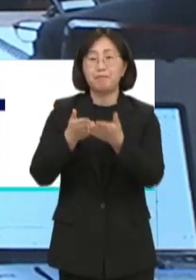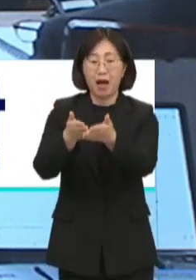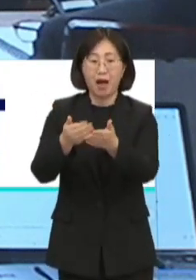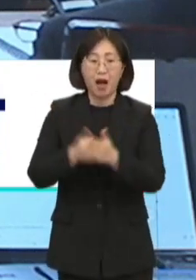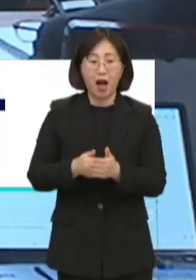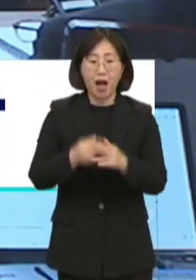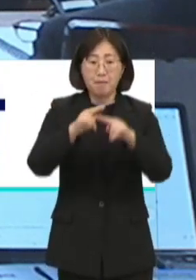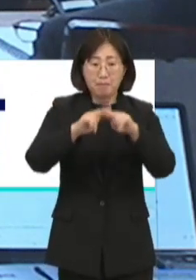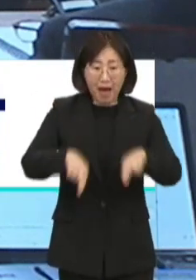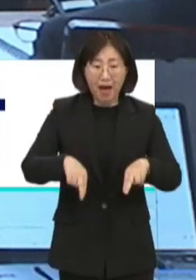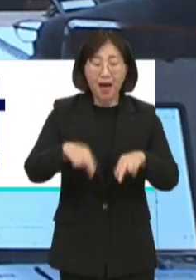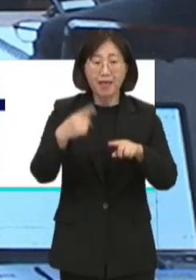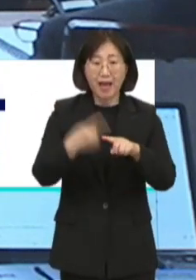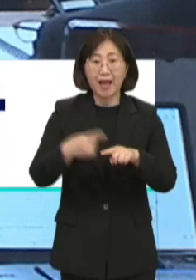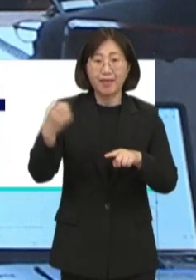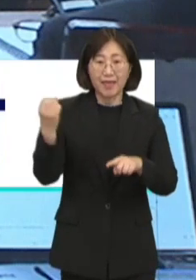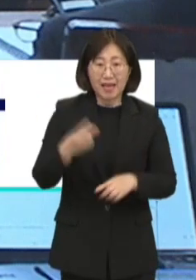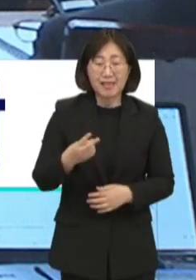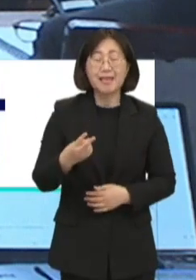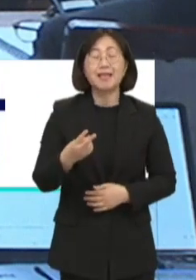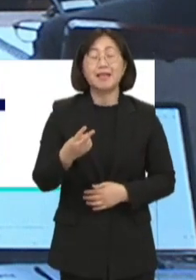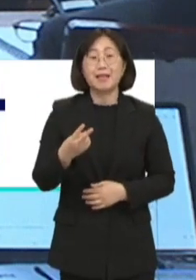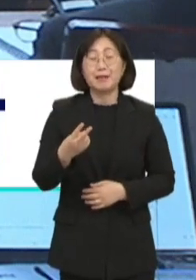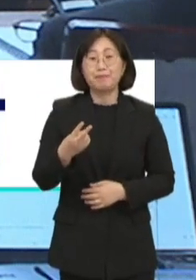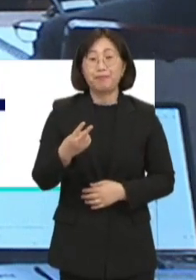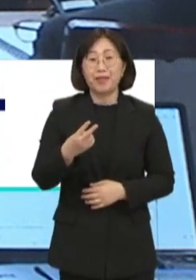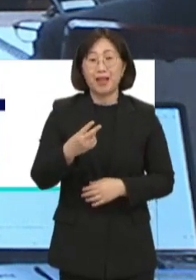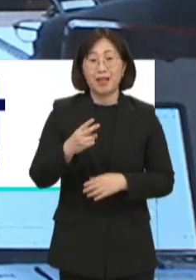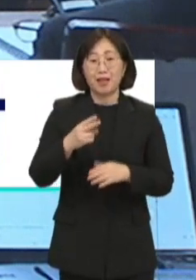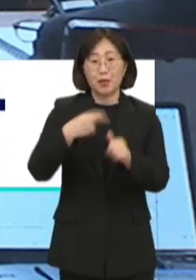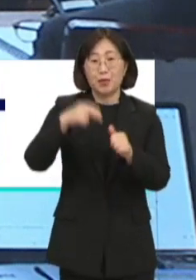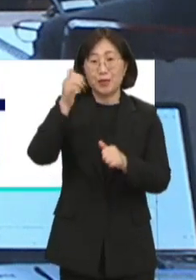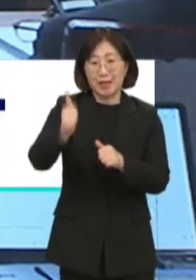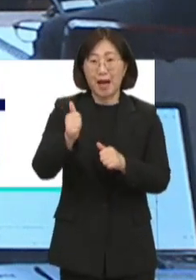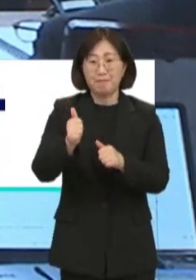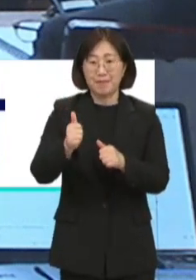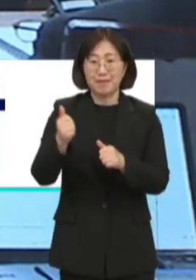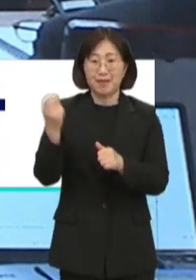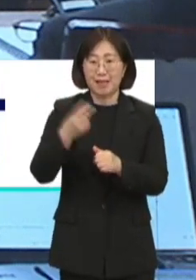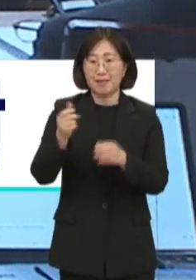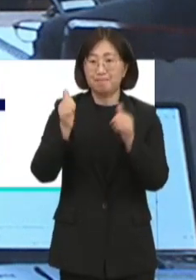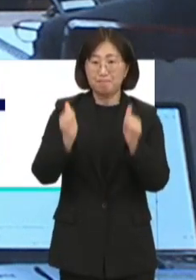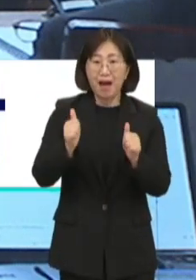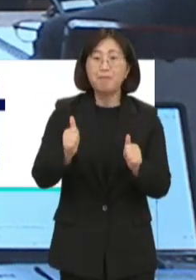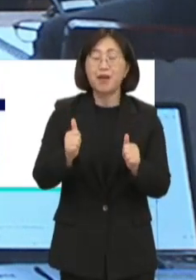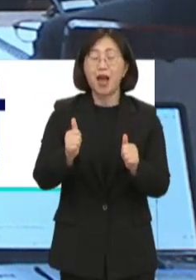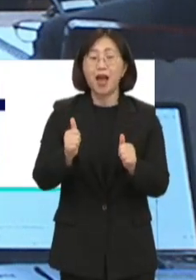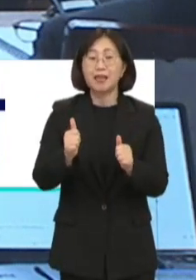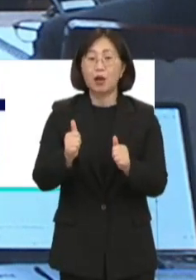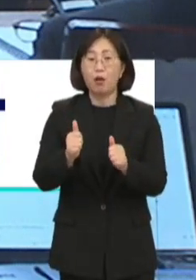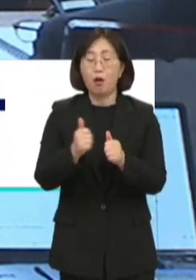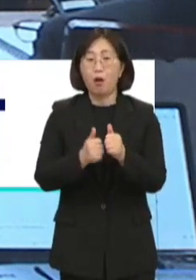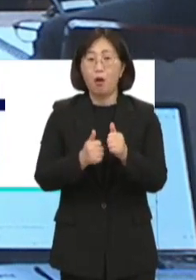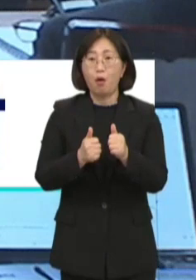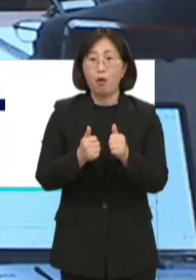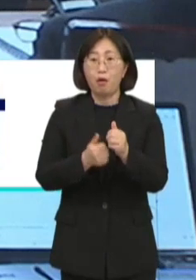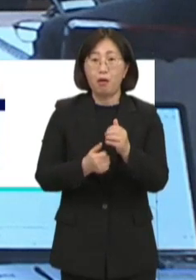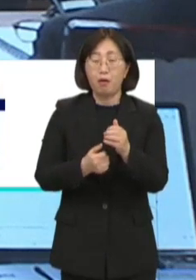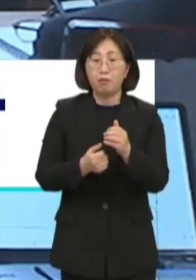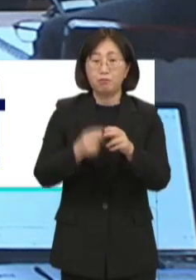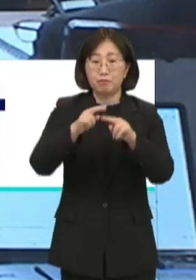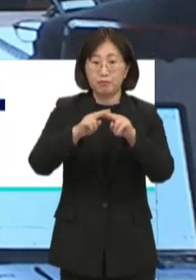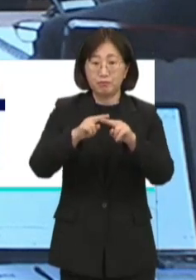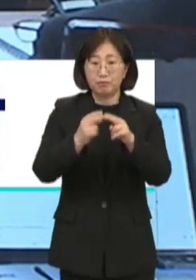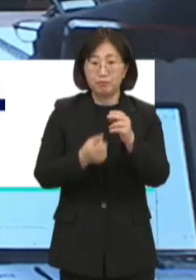폐지했다가 교육감의 제2요구로 되살아난 지 한 달여 만에 다시 폐지 위기에 놓인 겁니다. 상황 변화가 전혀 없는